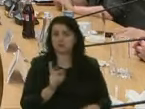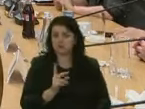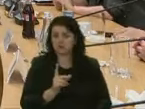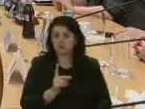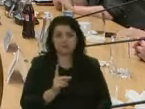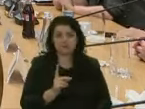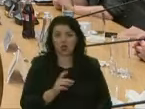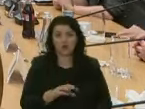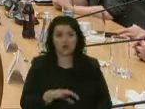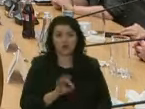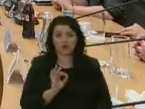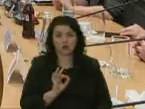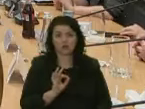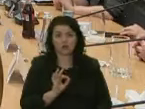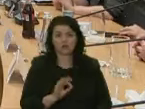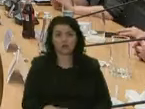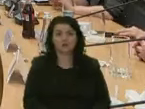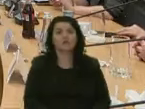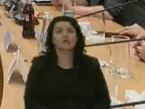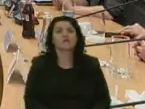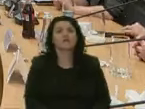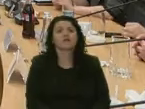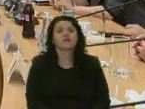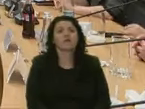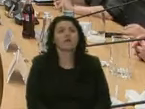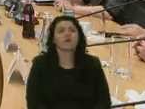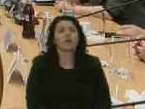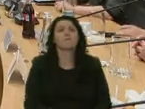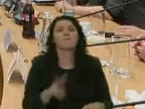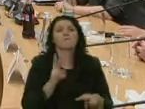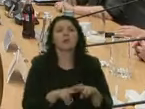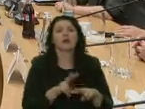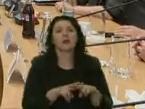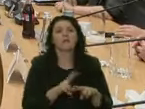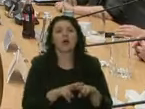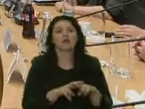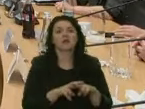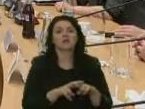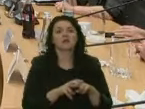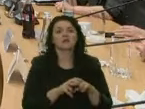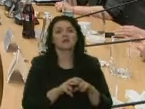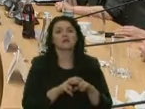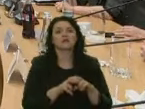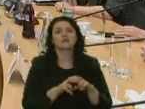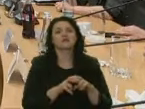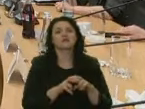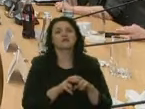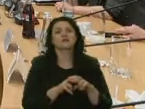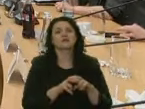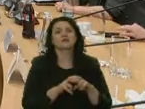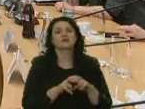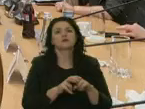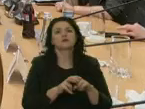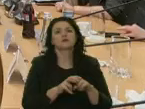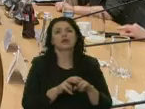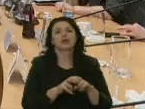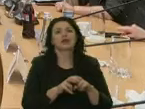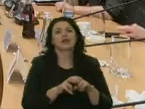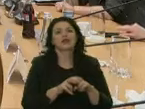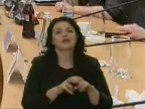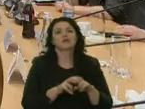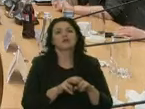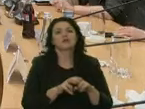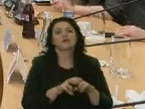o soluție la mijloc. Asta am zis și dar eu, o soluție este la mijloc, dar matematic, trebuie să se accepte. Matematic, în momentul de